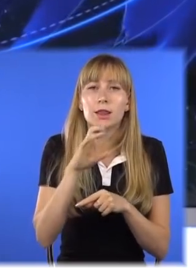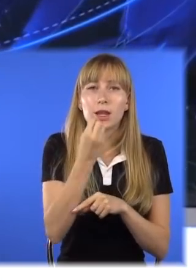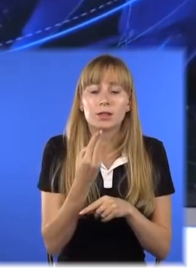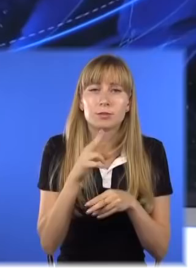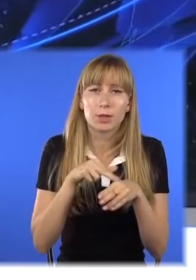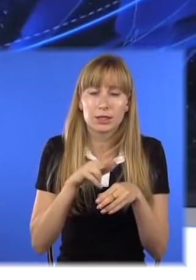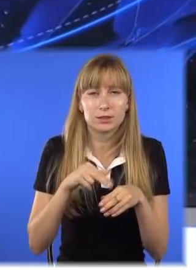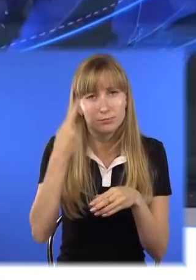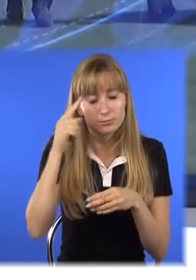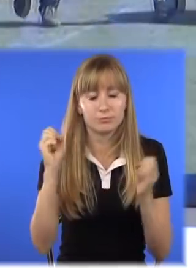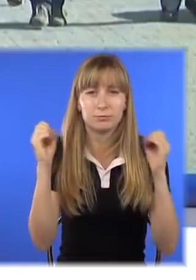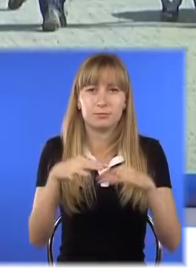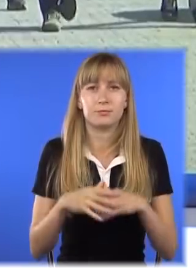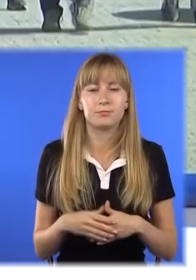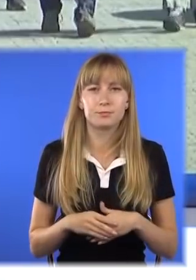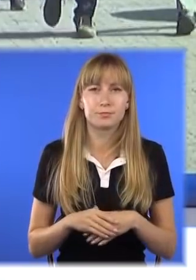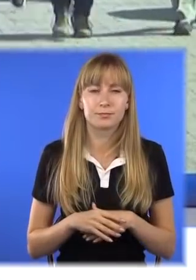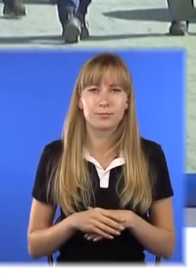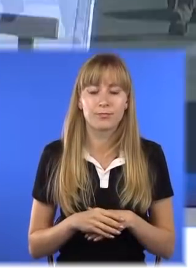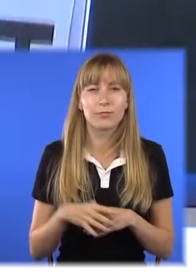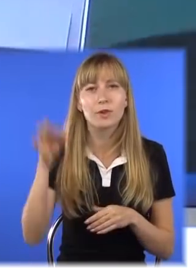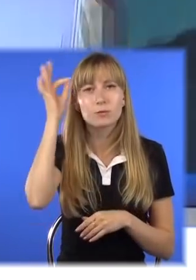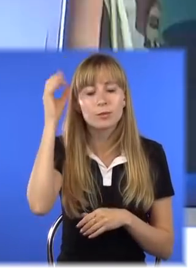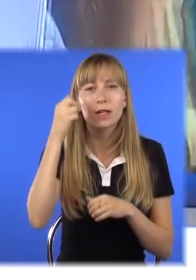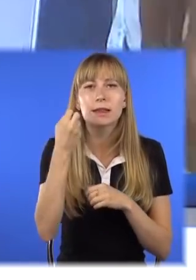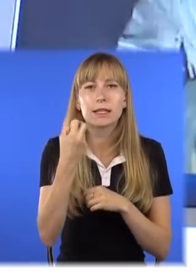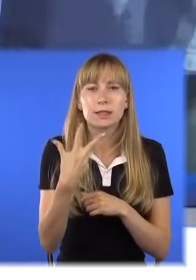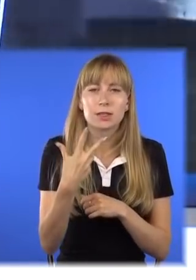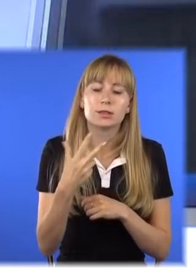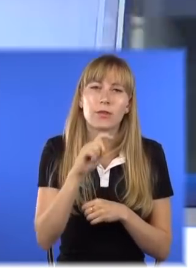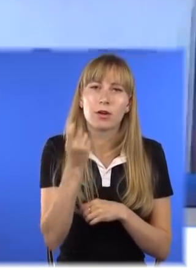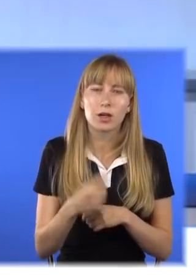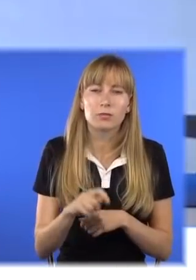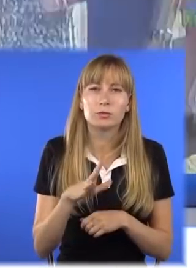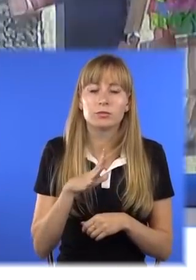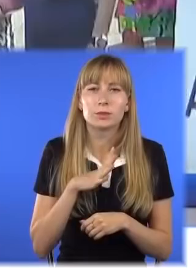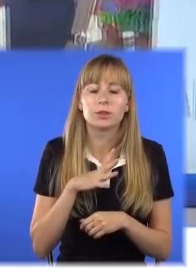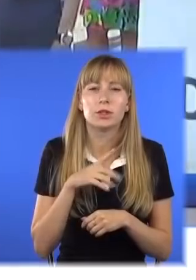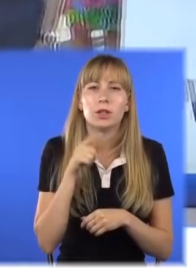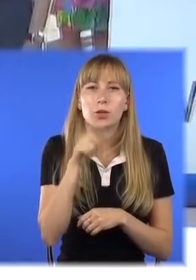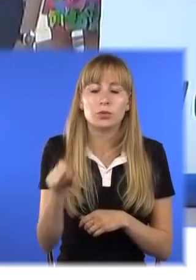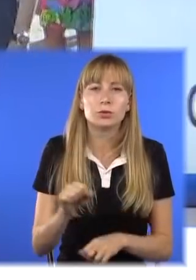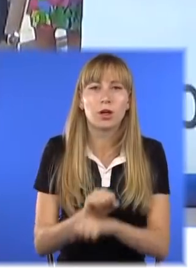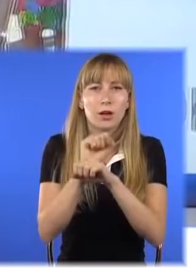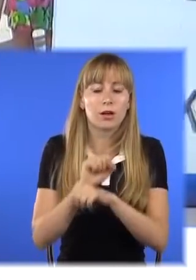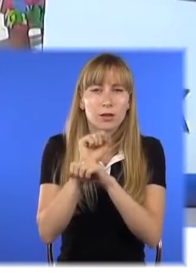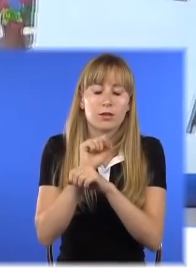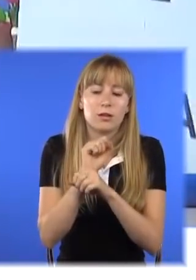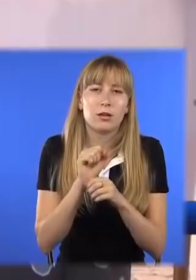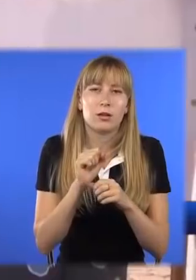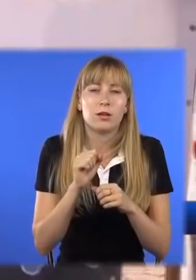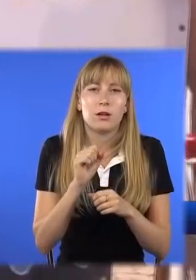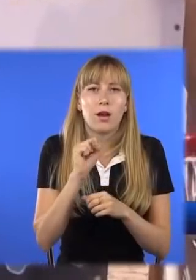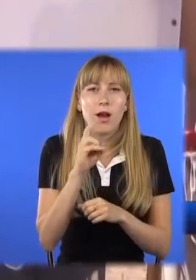Нагадаю, 13 серпня правники Кривого Рогу влаштували мирну акцію, причиною якої стало побиття адвокатки Оксани